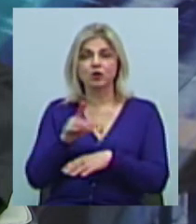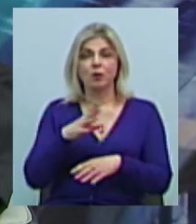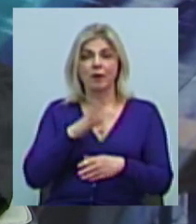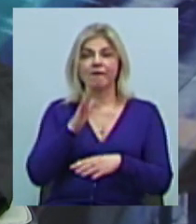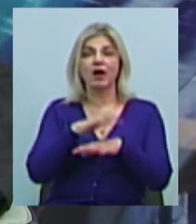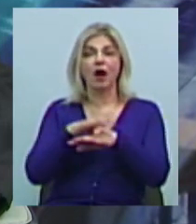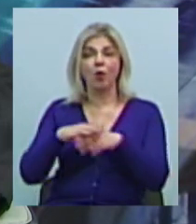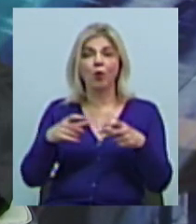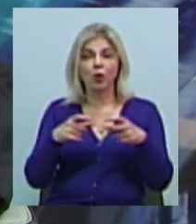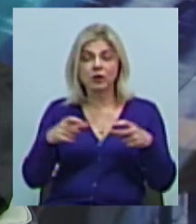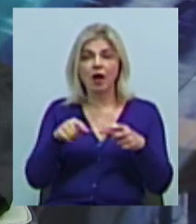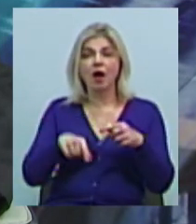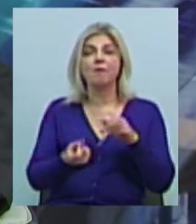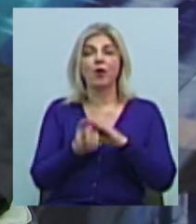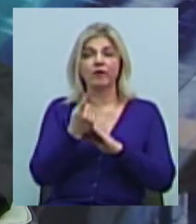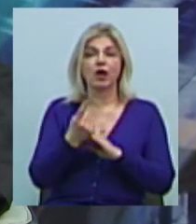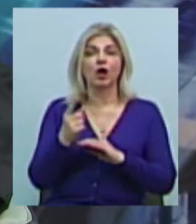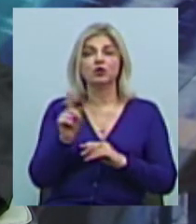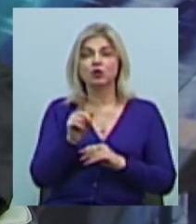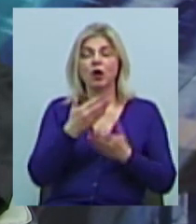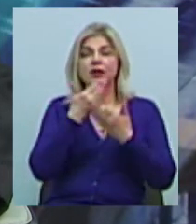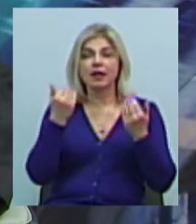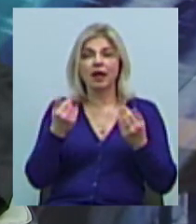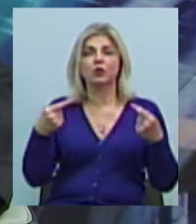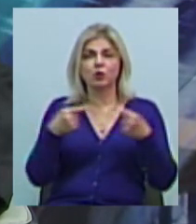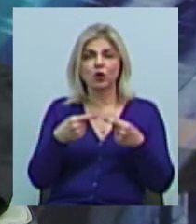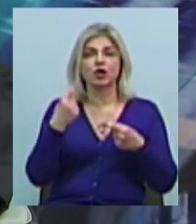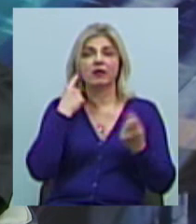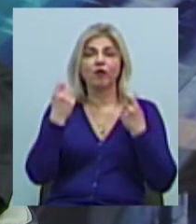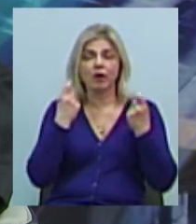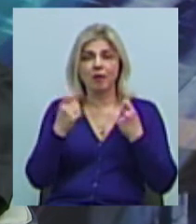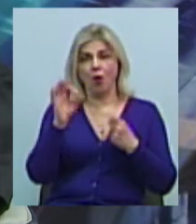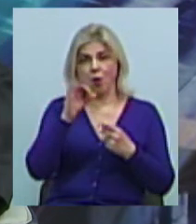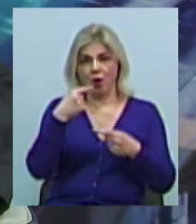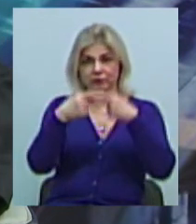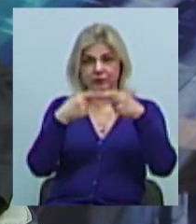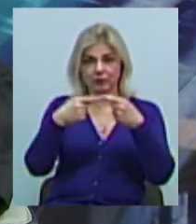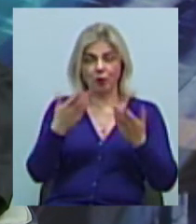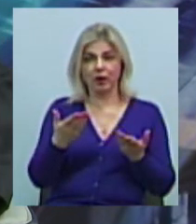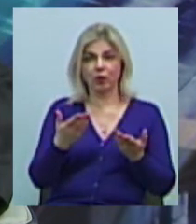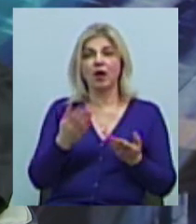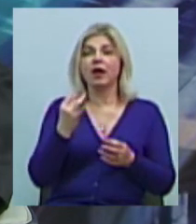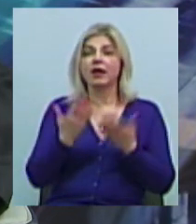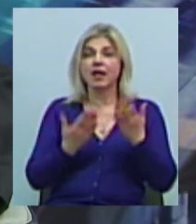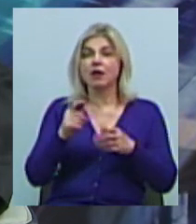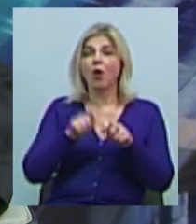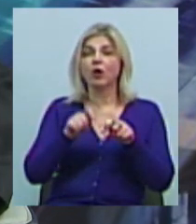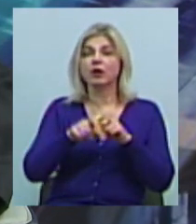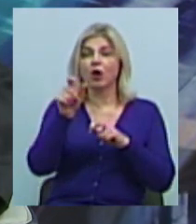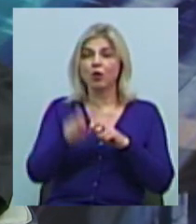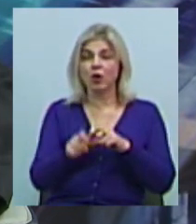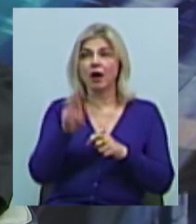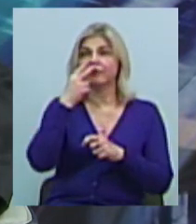рахунках, вони виникають внаслідок того, що нема достовірних даних по показу в приладі обліку. Якщо контролер був зняв покази